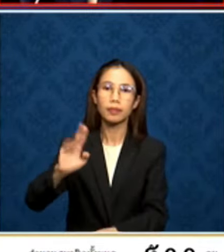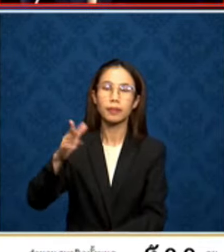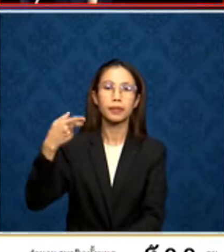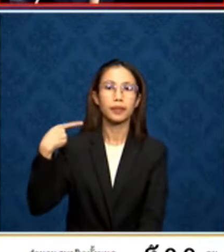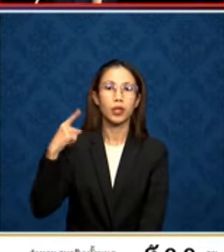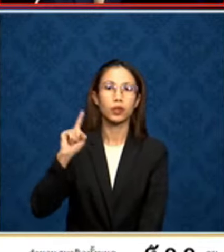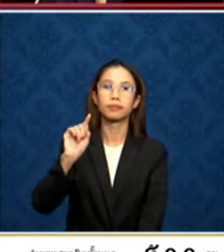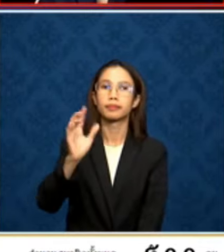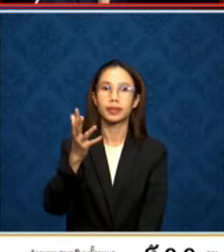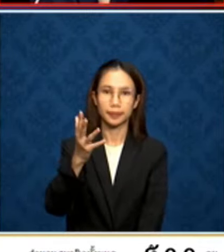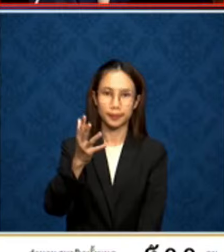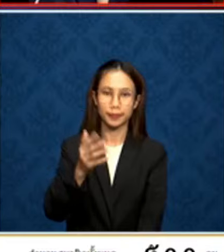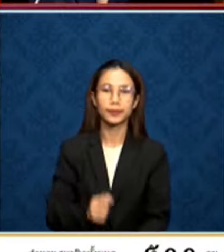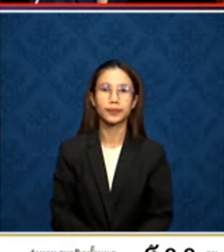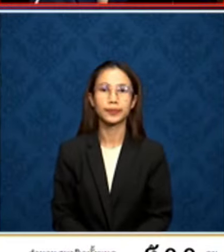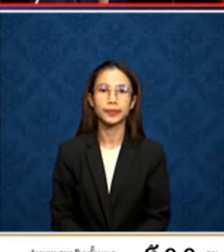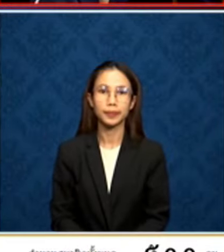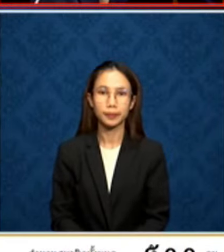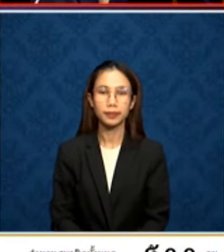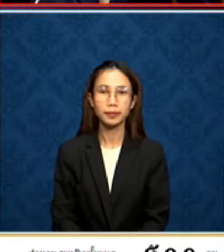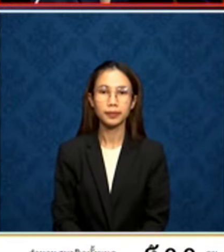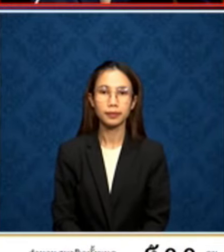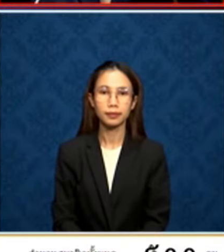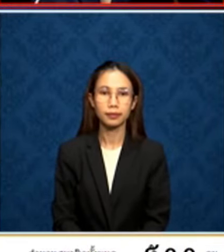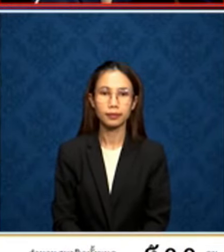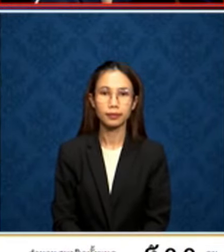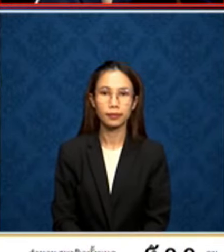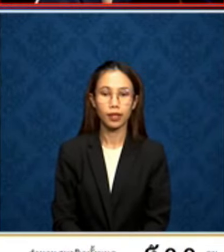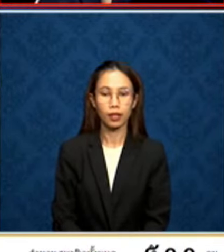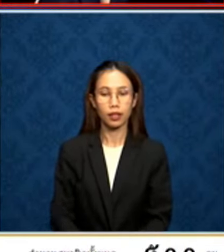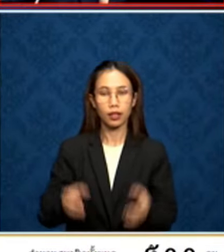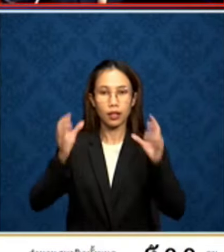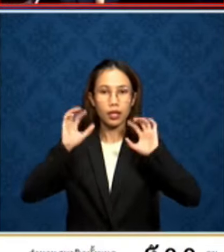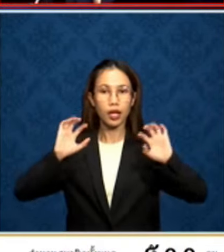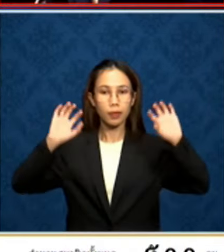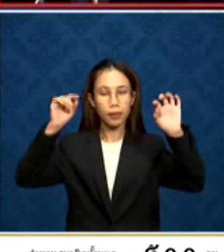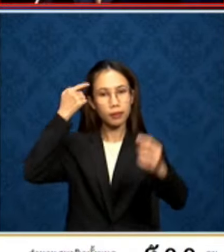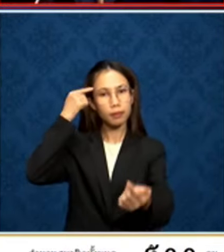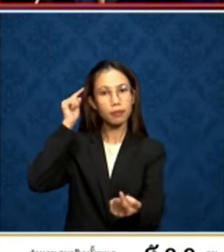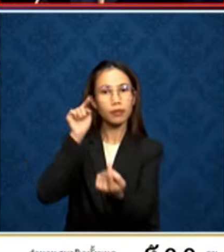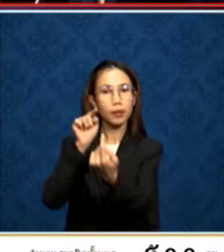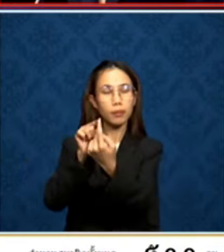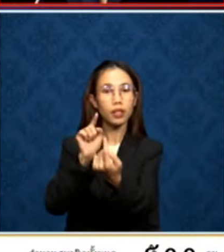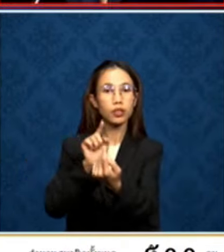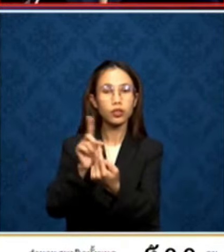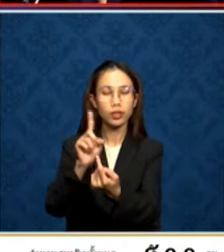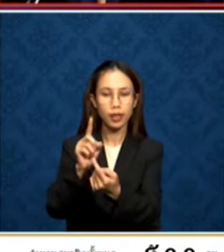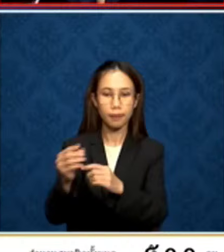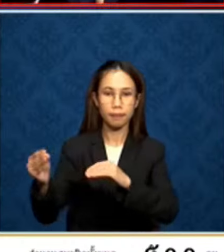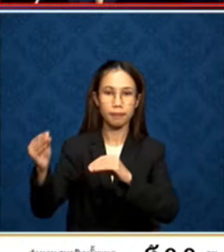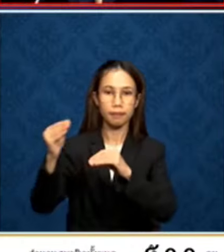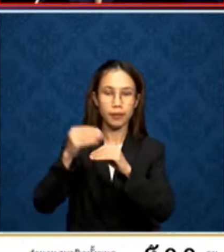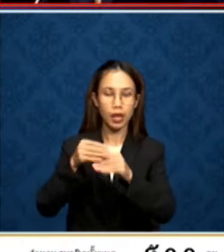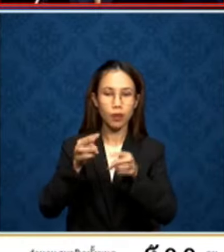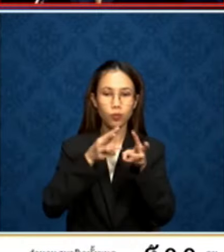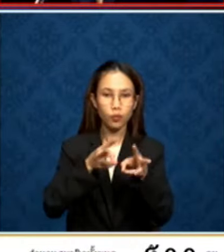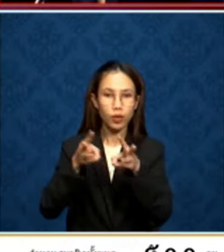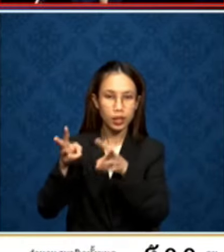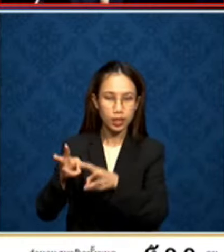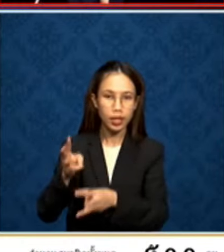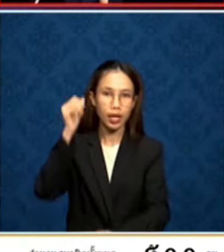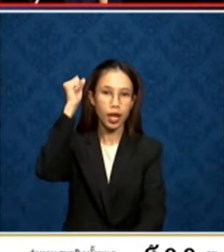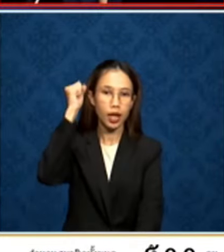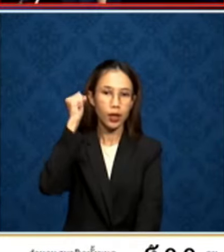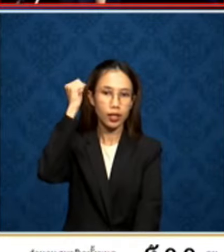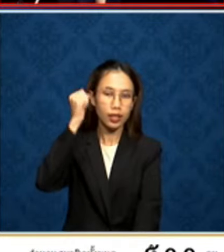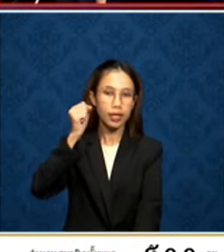เกิดประสิทธิภาพที่แท้จริงได้ค่ะซึ่งทางรัฐบาลนะคะได้ตั้งเป้าหมายไว้ว่าจะเพิ่มสัดส่วนการเดินทางด้วยขนส่งสาธารณะ